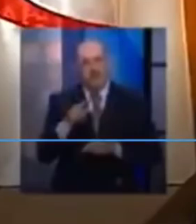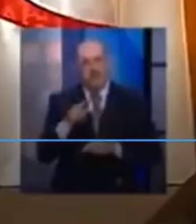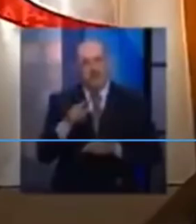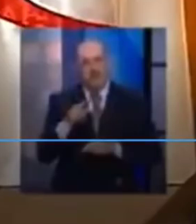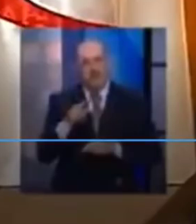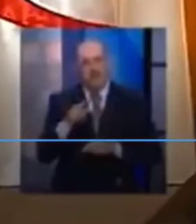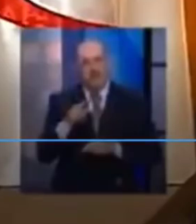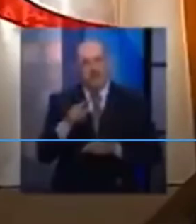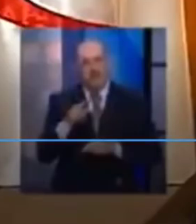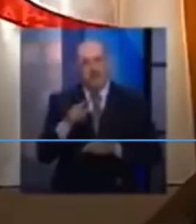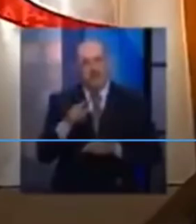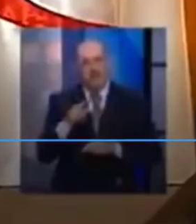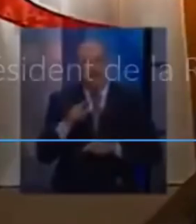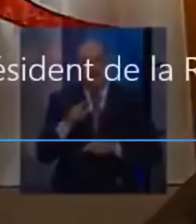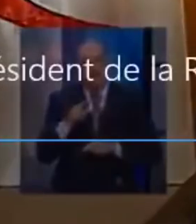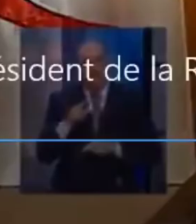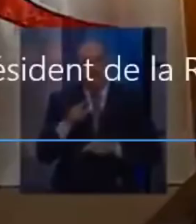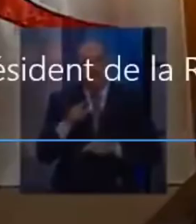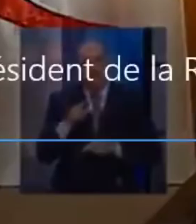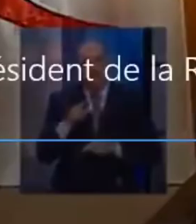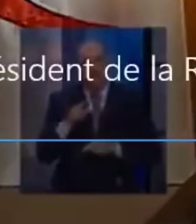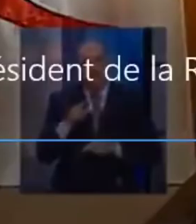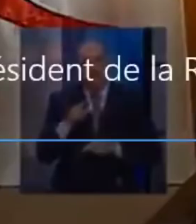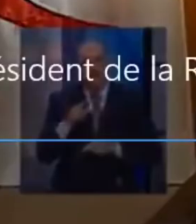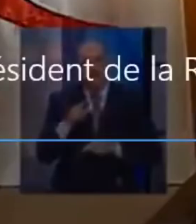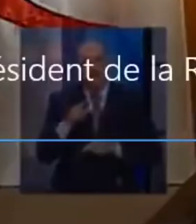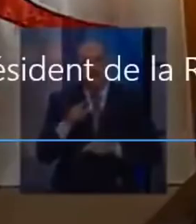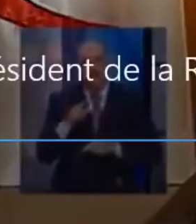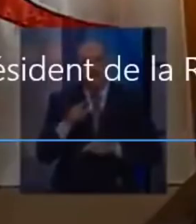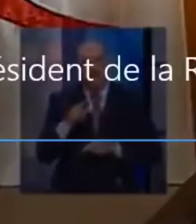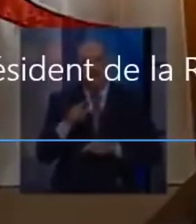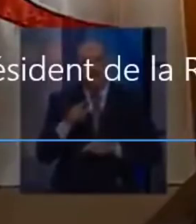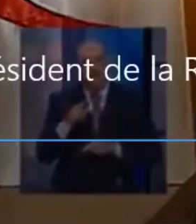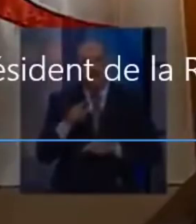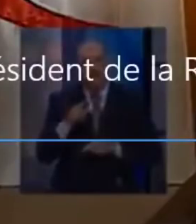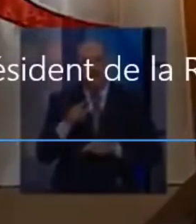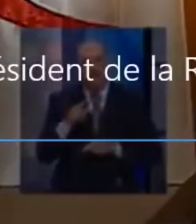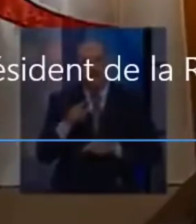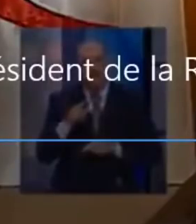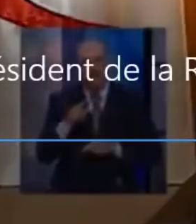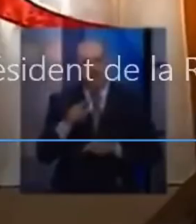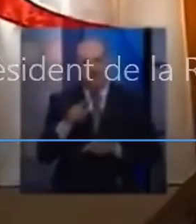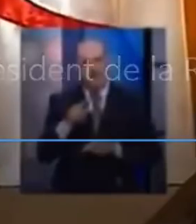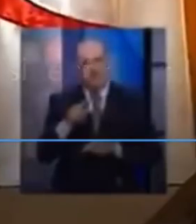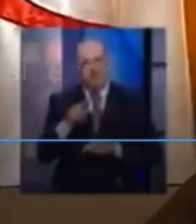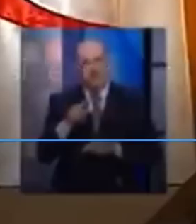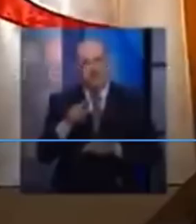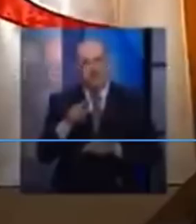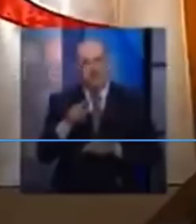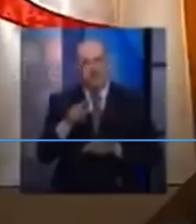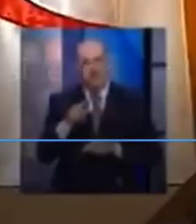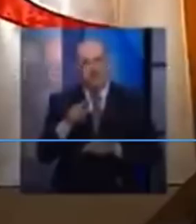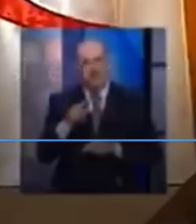هاد النظام ديال هاد البلاد والنظام ديال هاد البلاد الذي لا يقارن بينه كما قلت في الفيديو ديالي السابق الا منافق. ما يمكنش